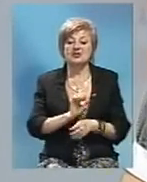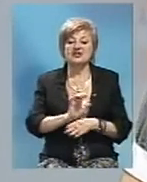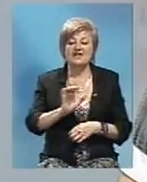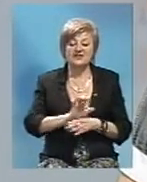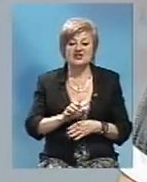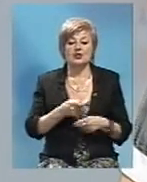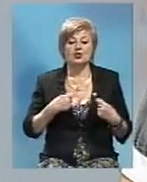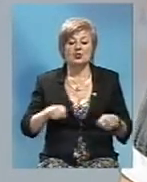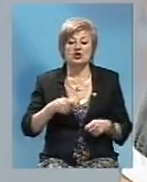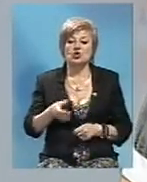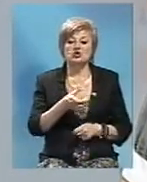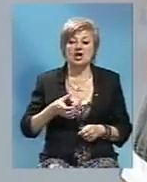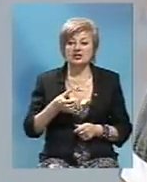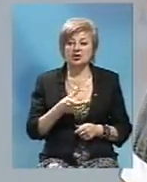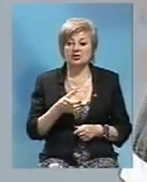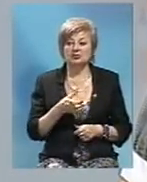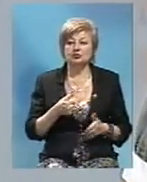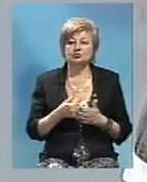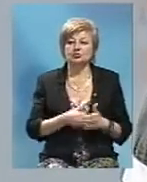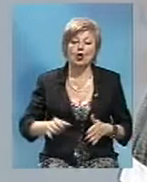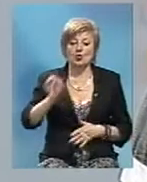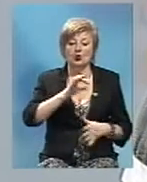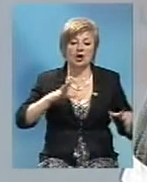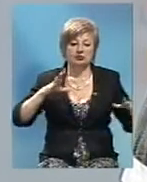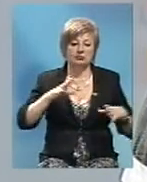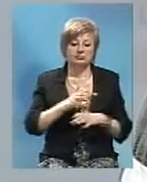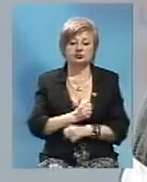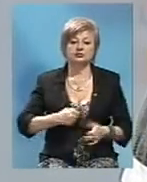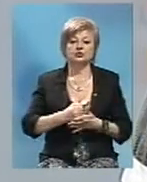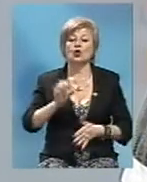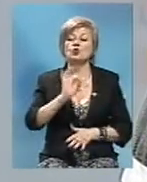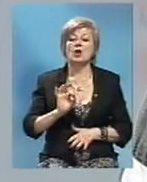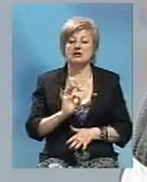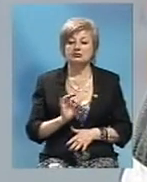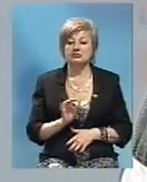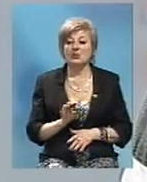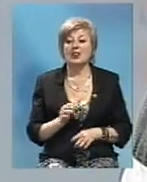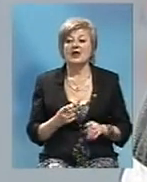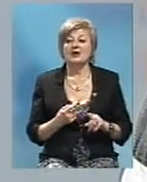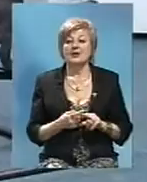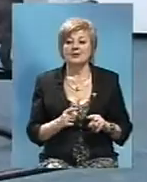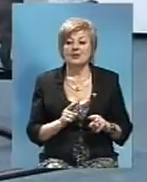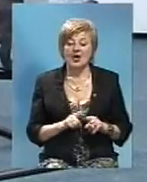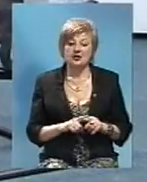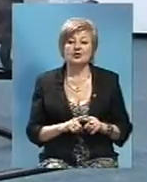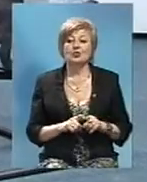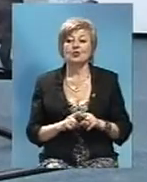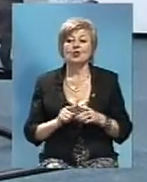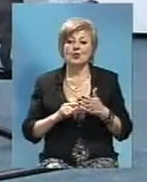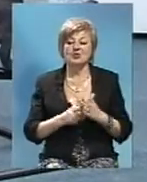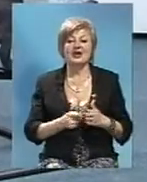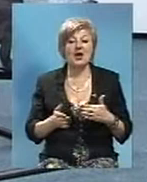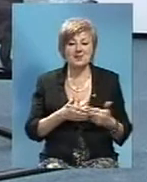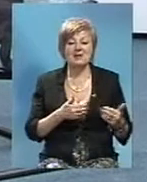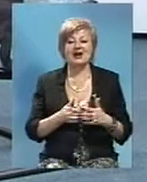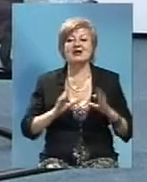продажу алкоголя как такового до нуля. То есть это вот такое очень интересное заявление. Вот, но опять-таки, в частности, опираясь на практику мировую,